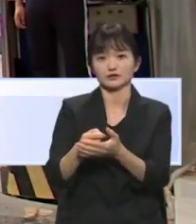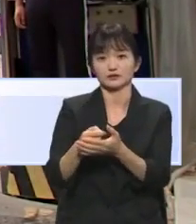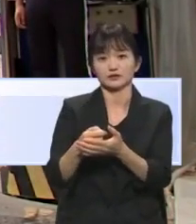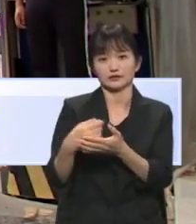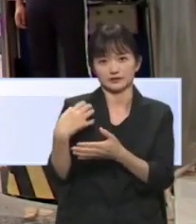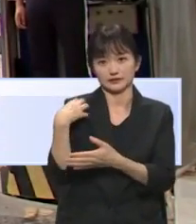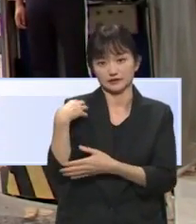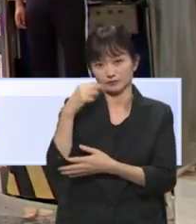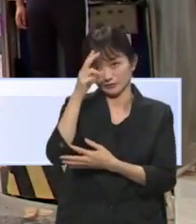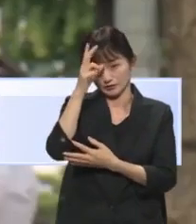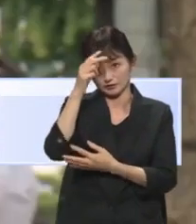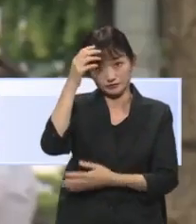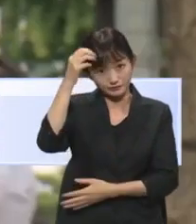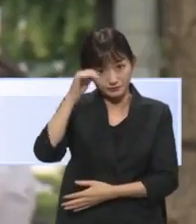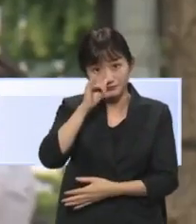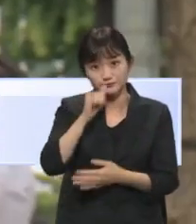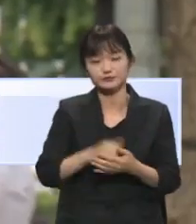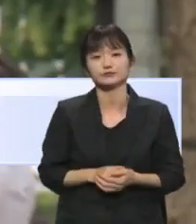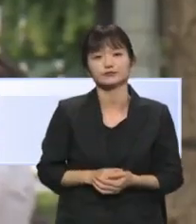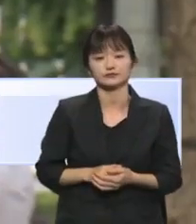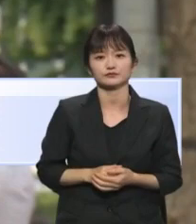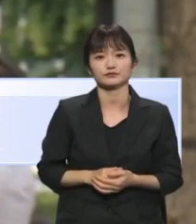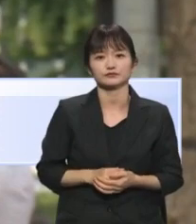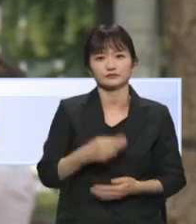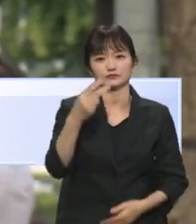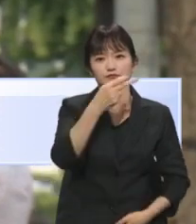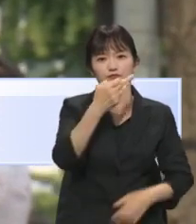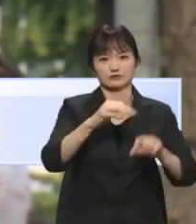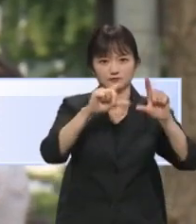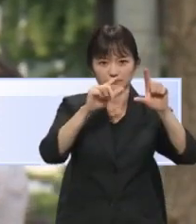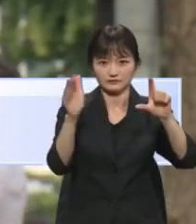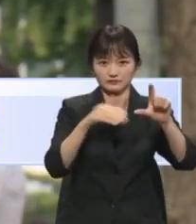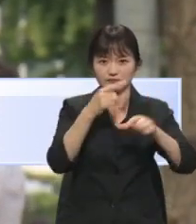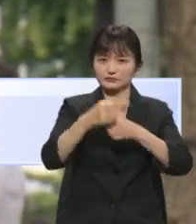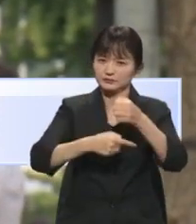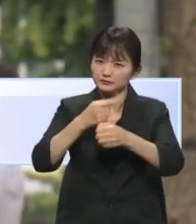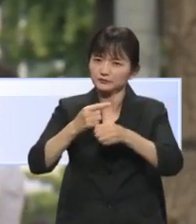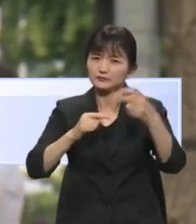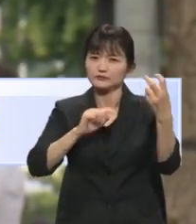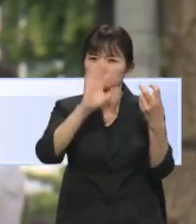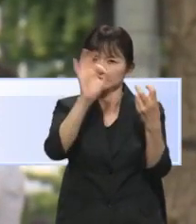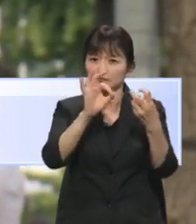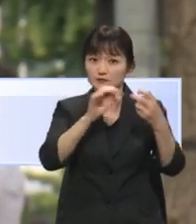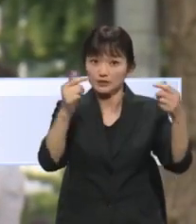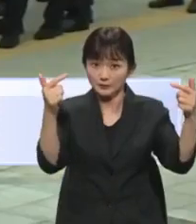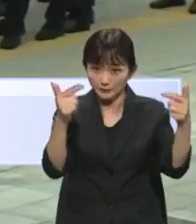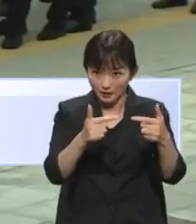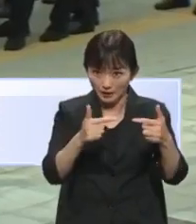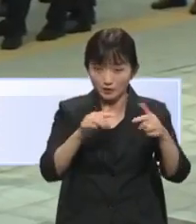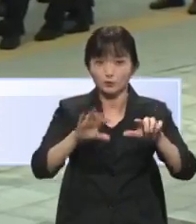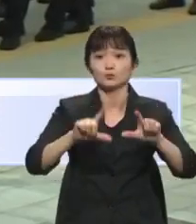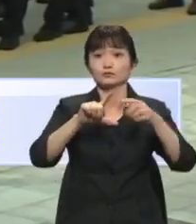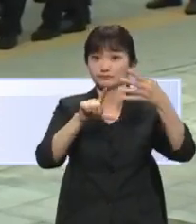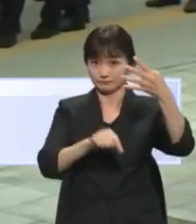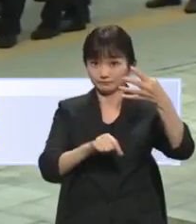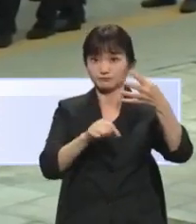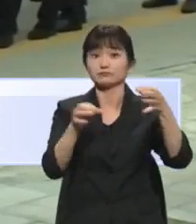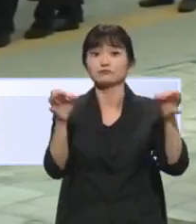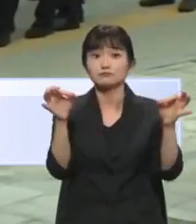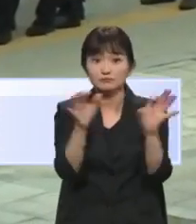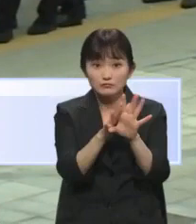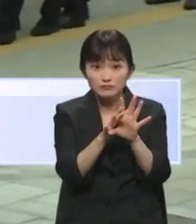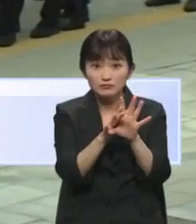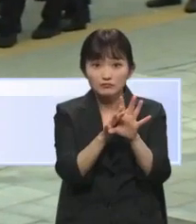기억하실 겁니다. 네, 의경은 2018년부터 해마다 20%씩 감축된 끝에 올해 4월 완전히